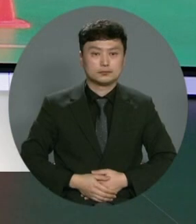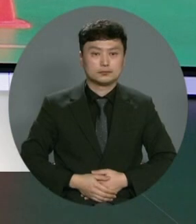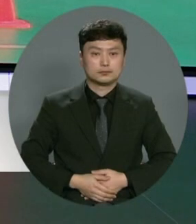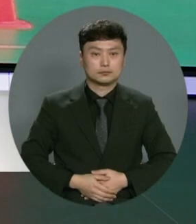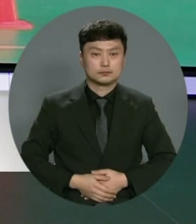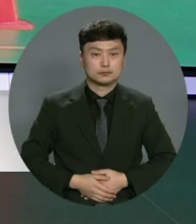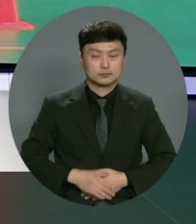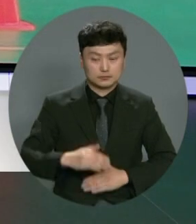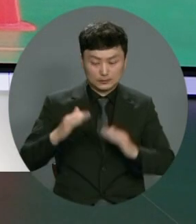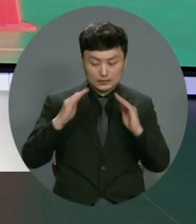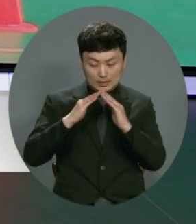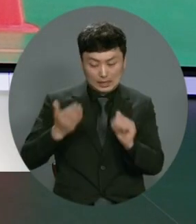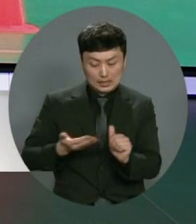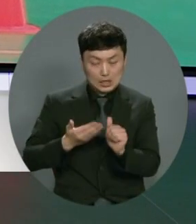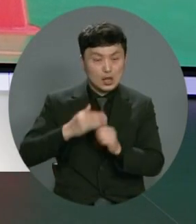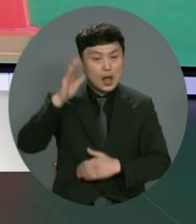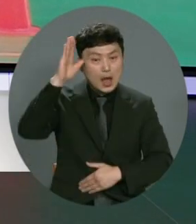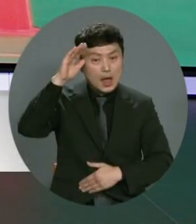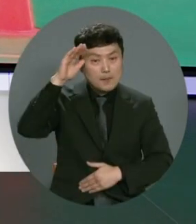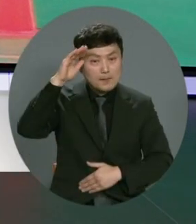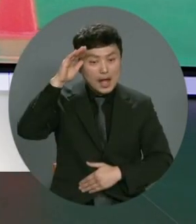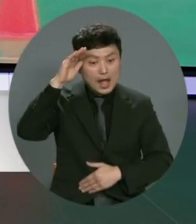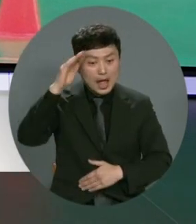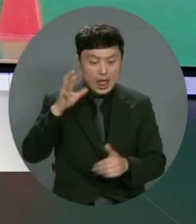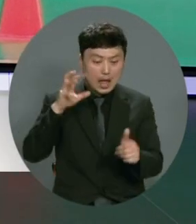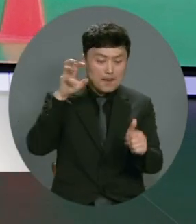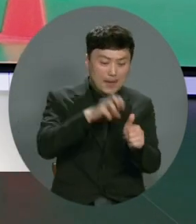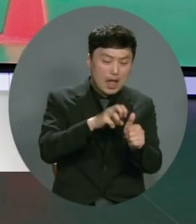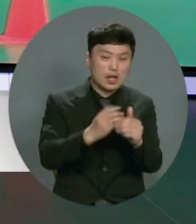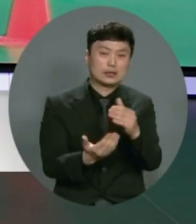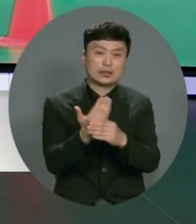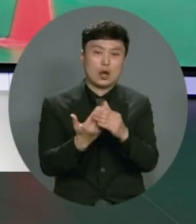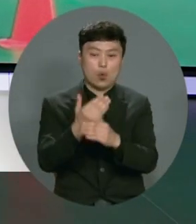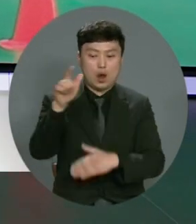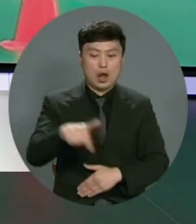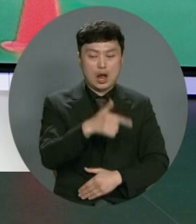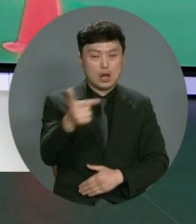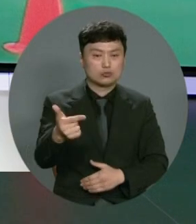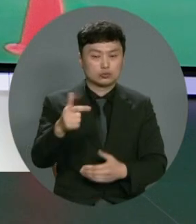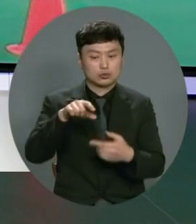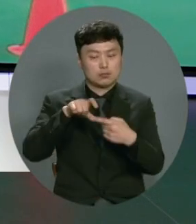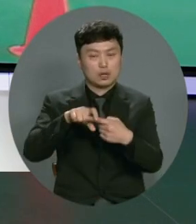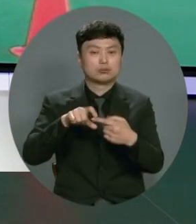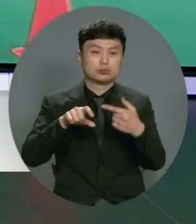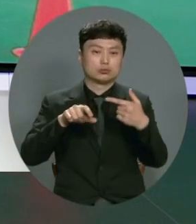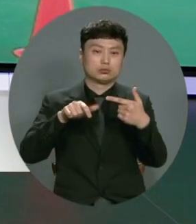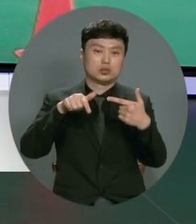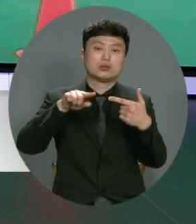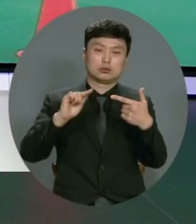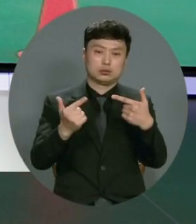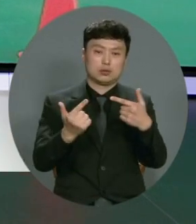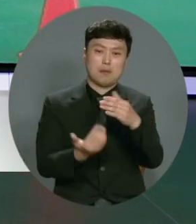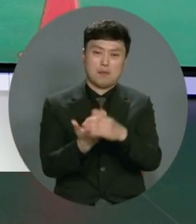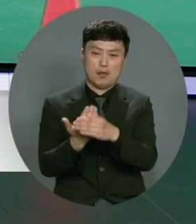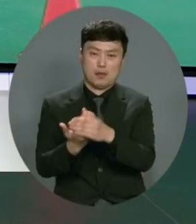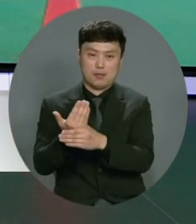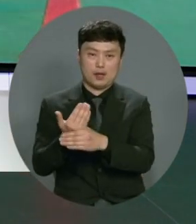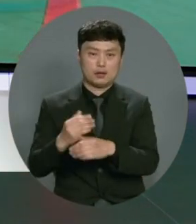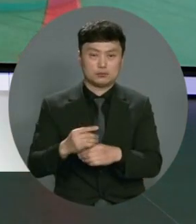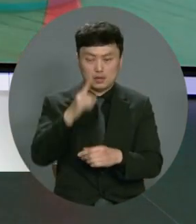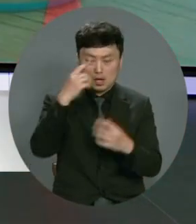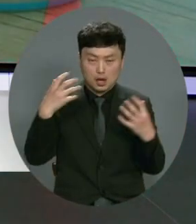반려견이 늘면서 전국적으로 개 물림 사고도 하루 평균 6건 가량 발생하고 있습니다 정부는